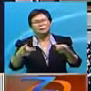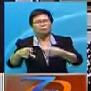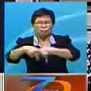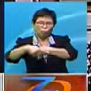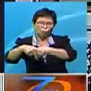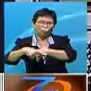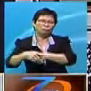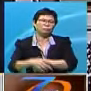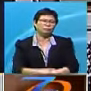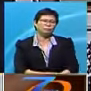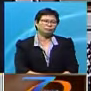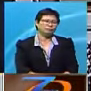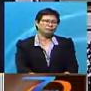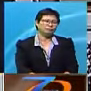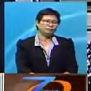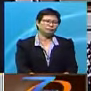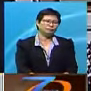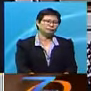Proton.